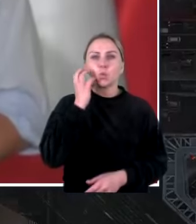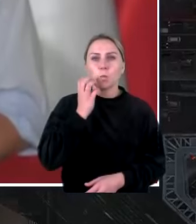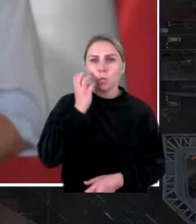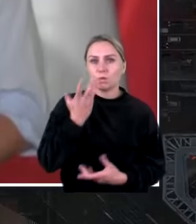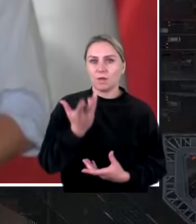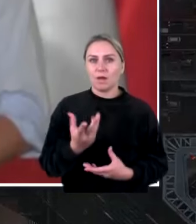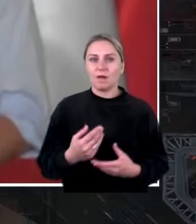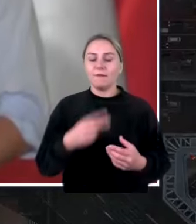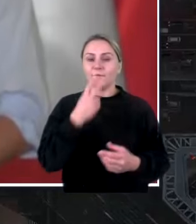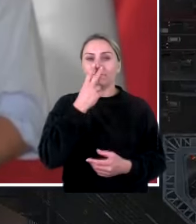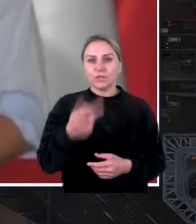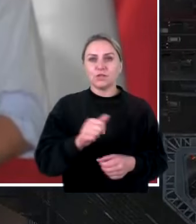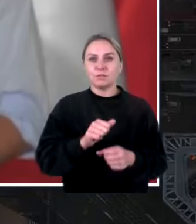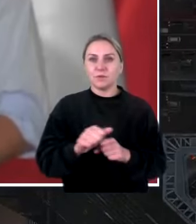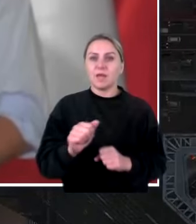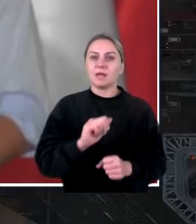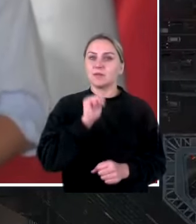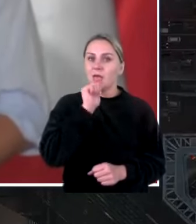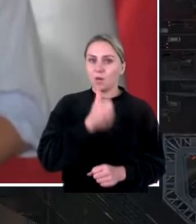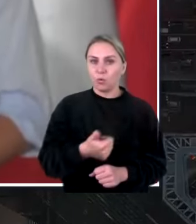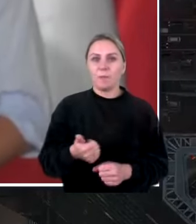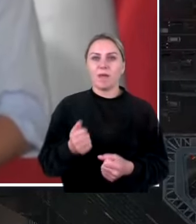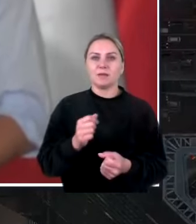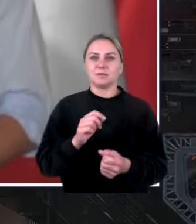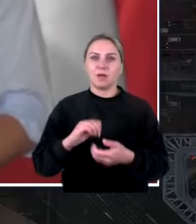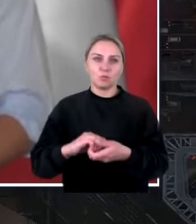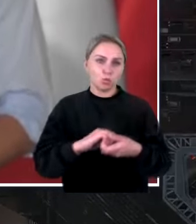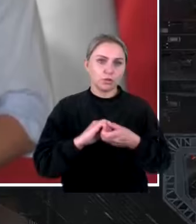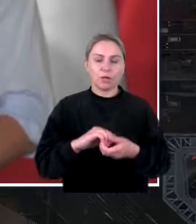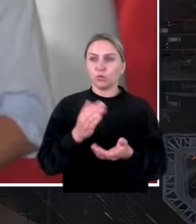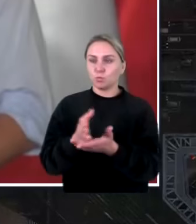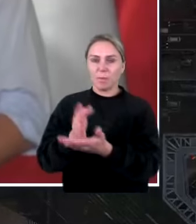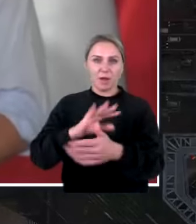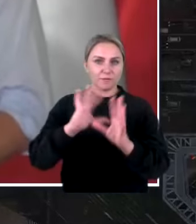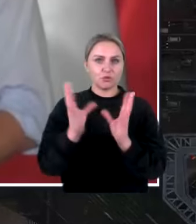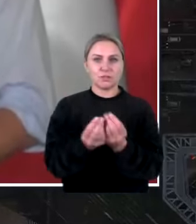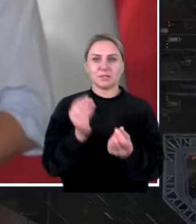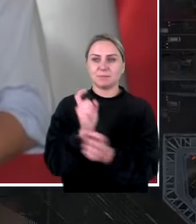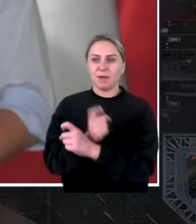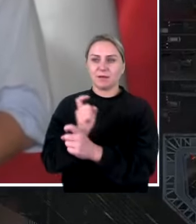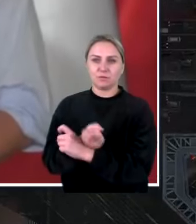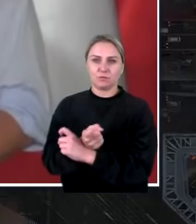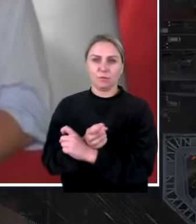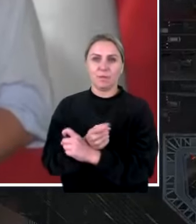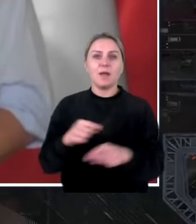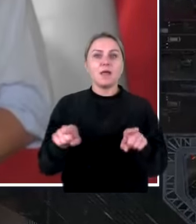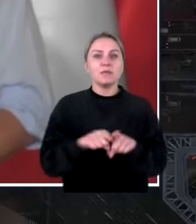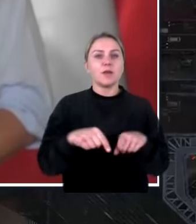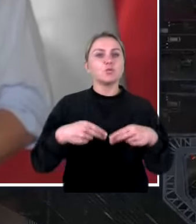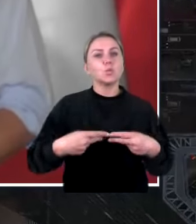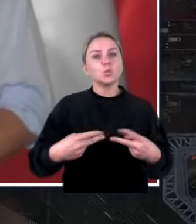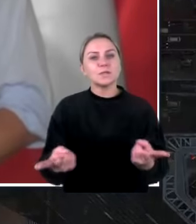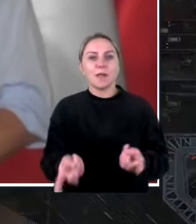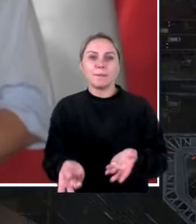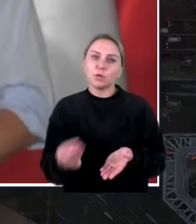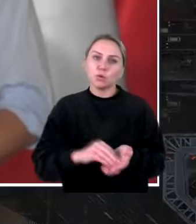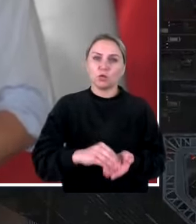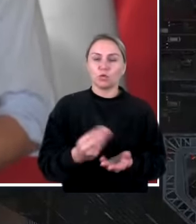że europejska solidarność pomaga naszym wszystkim państwom i udostępnia dodatkowe środki, między innymi z